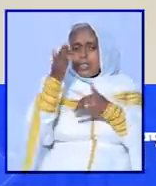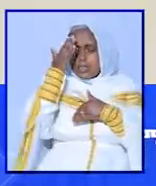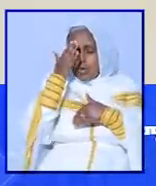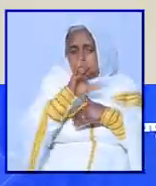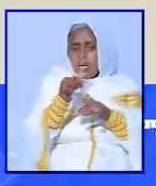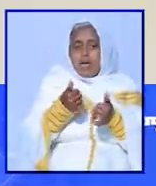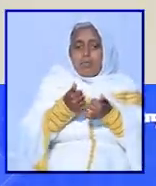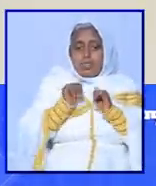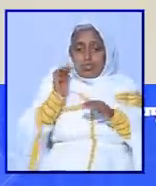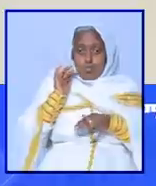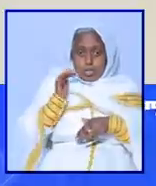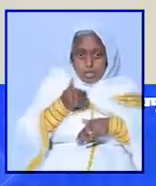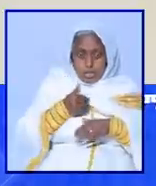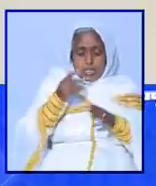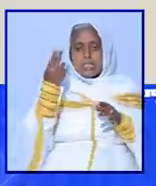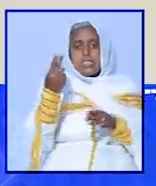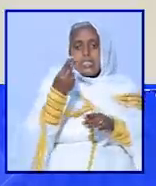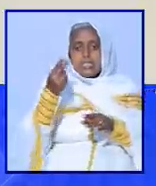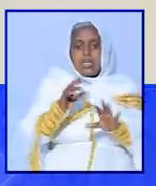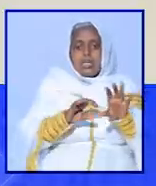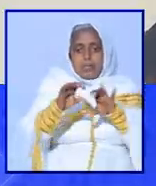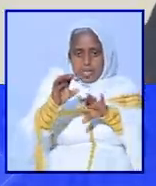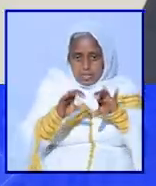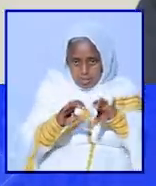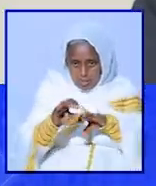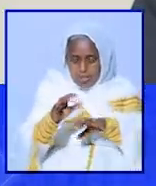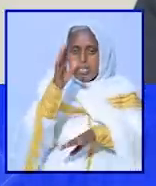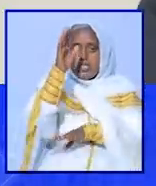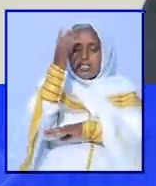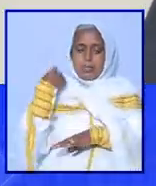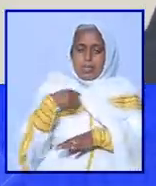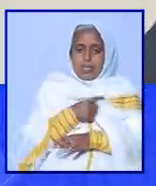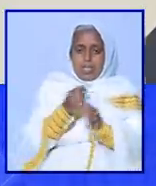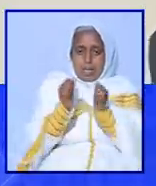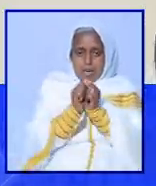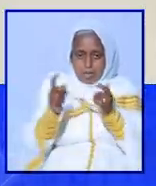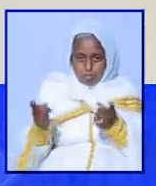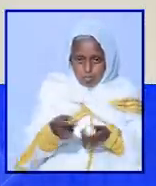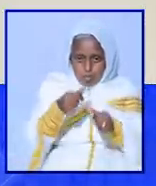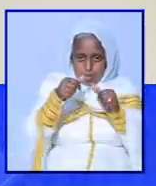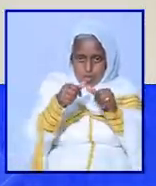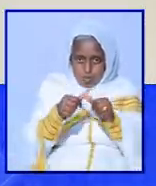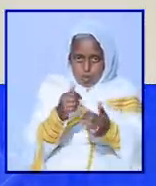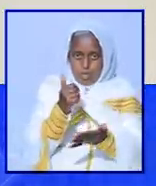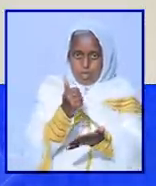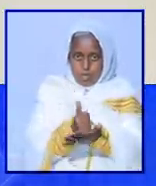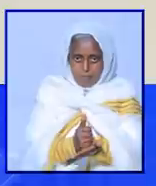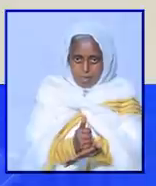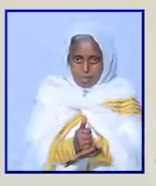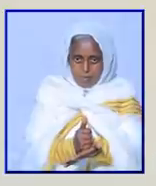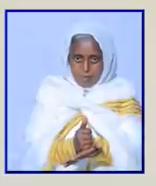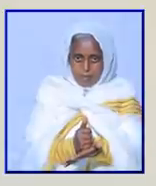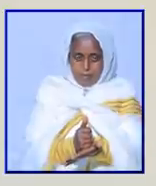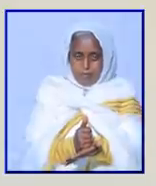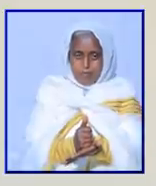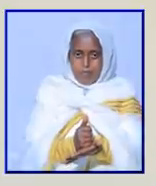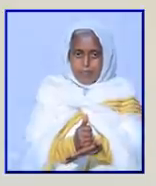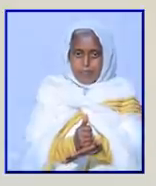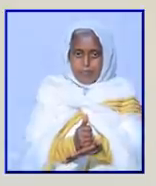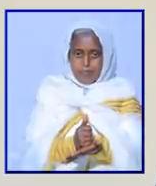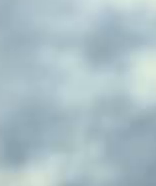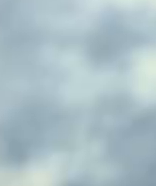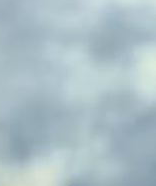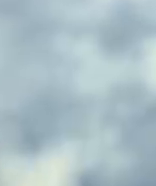የለም እንድናውቀውና በስጦታችን እንድንጠቀም ያድርገን እግዚአብሔር ከኛ ጋር ይሁን ይቆየን።